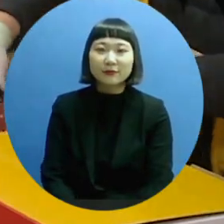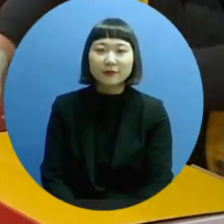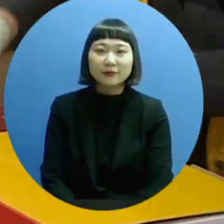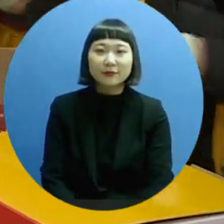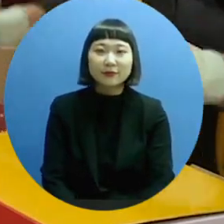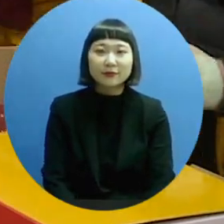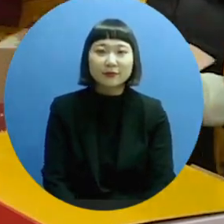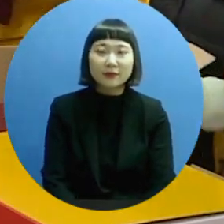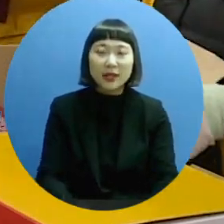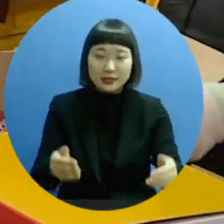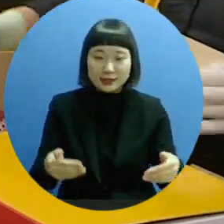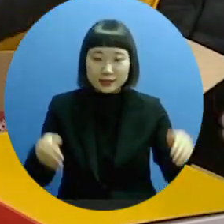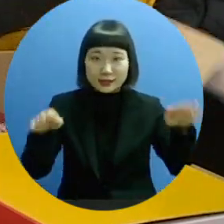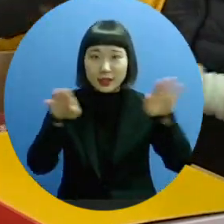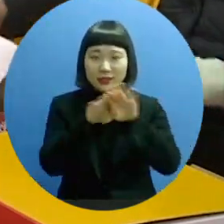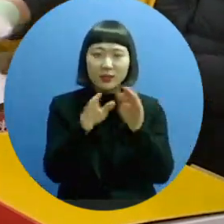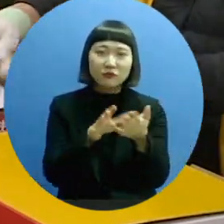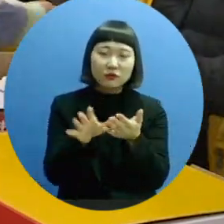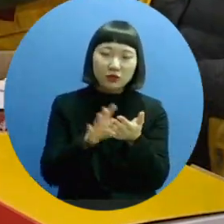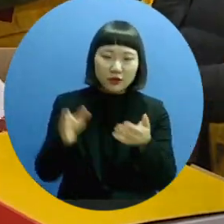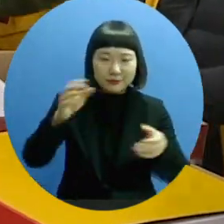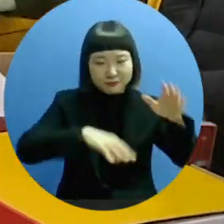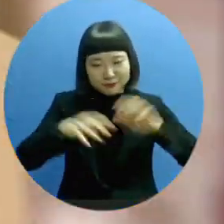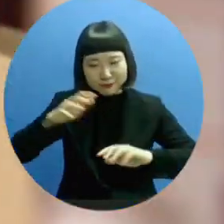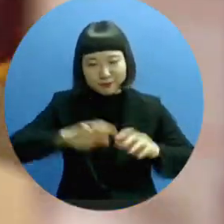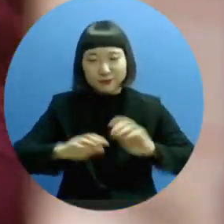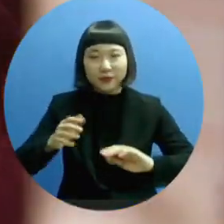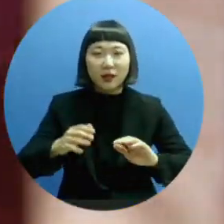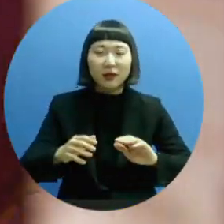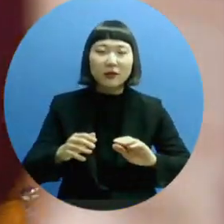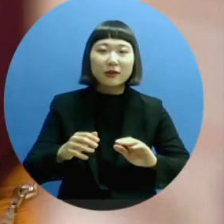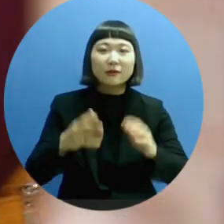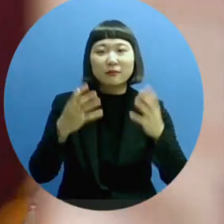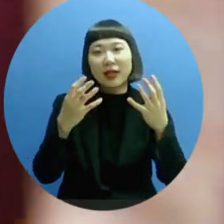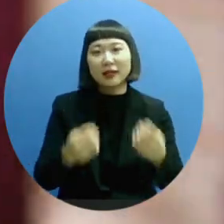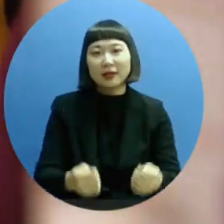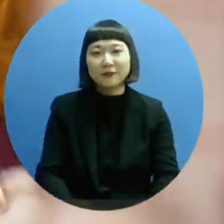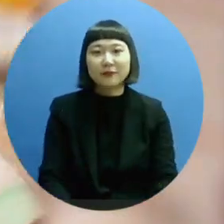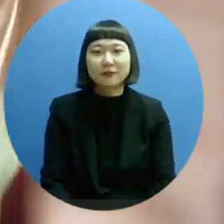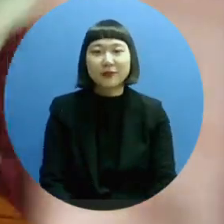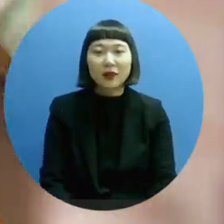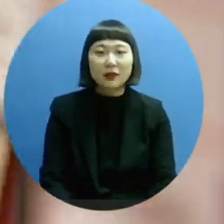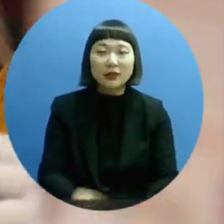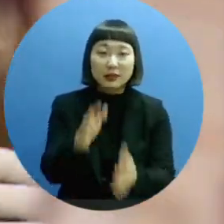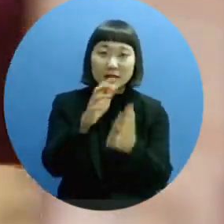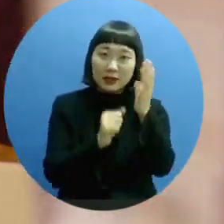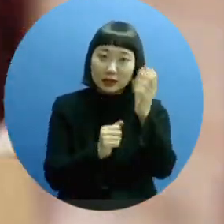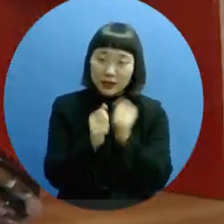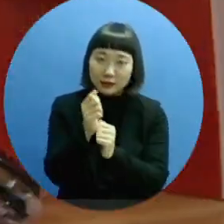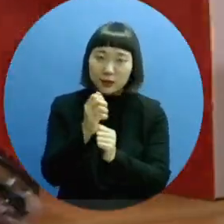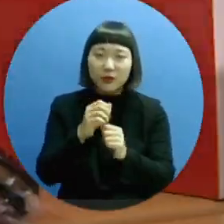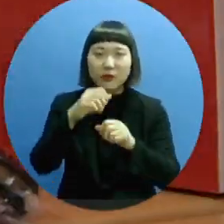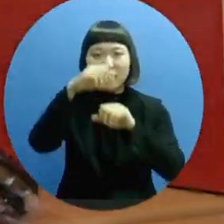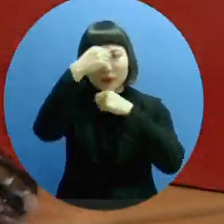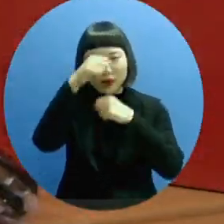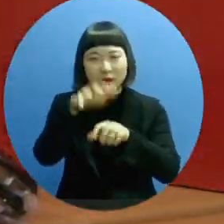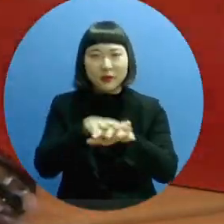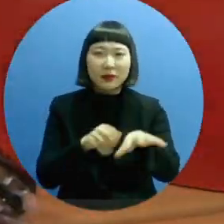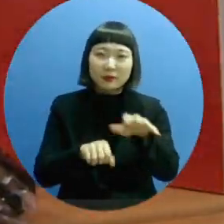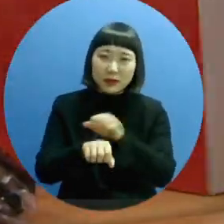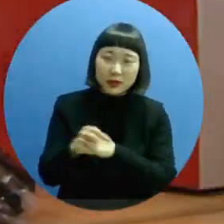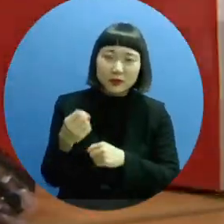상자에 물건을 담는 손길이 분주합니다. 방한 장갑과 양말, 무릎 담요,